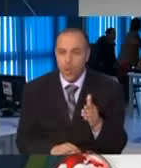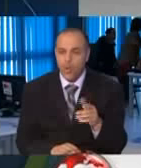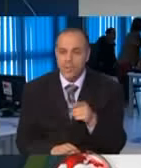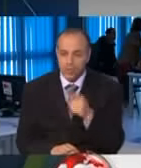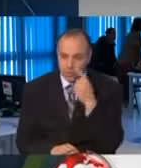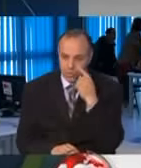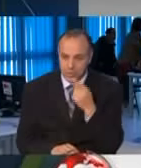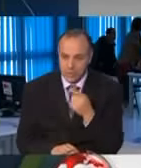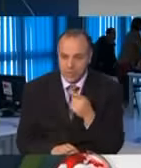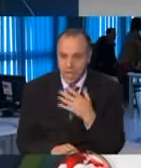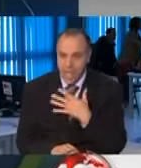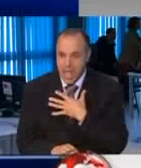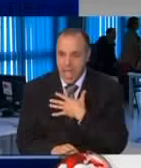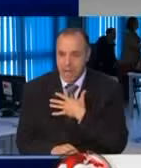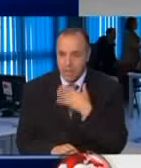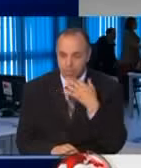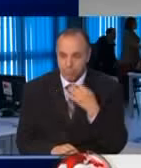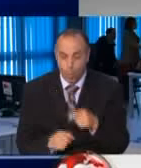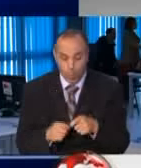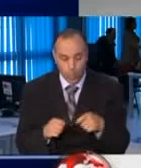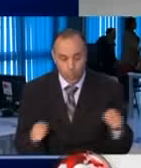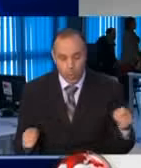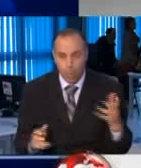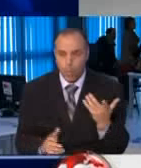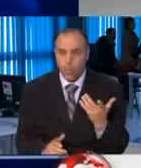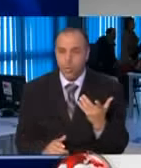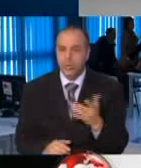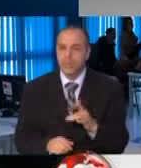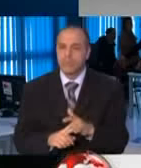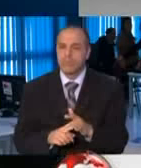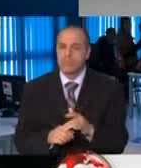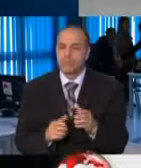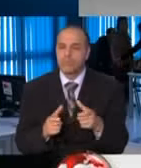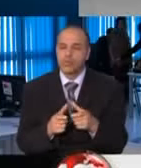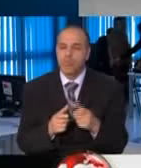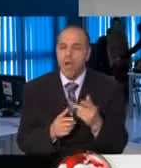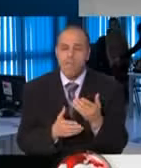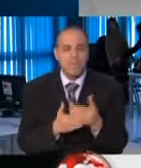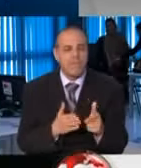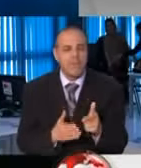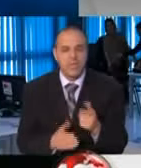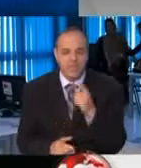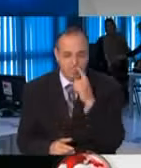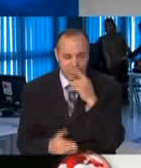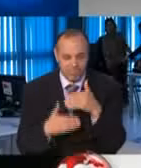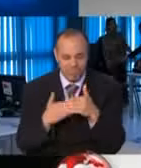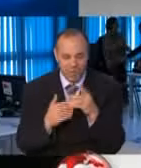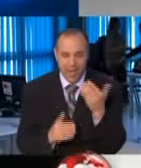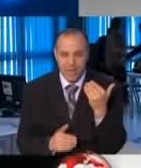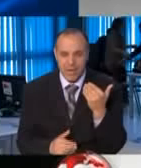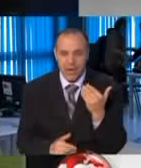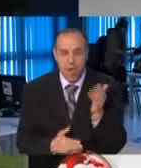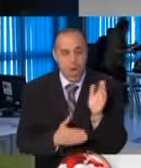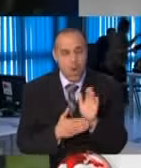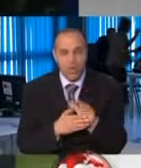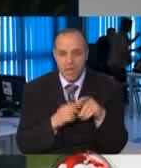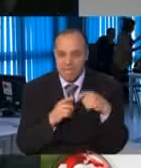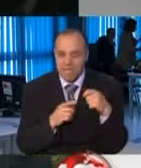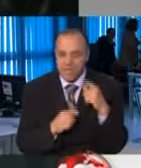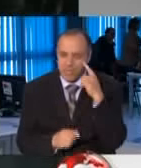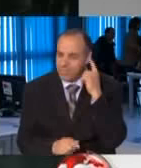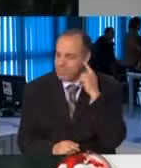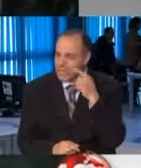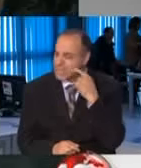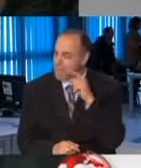البحرية في حجمها الحقيقي، وأحفورات لمجموعات نادرة وقع تركيبها، وعروض لأفلام